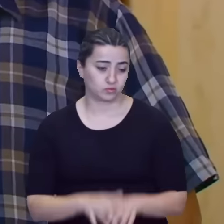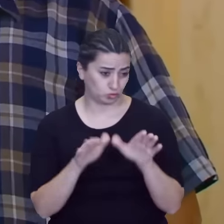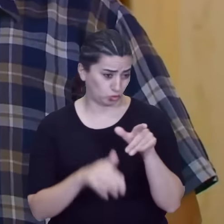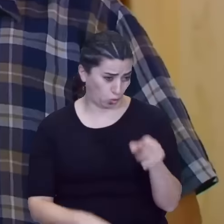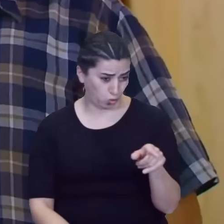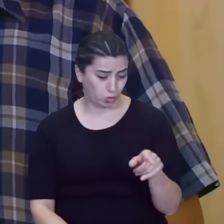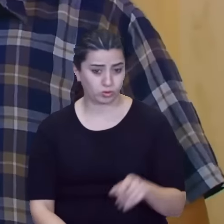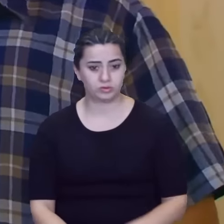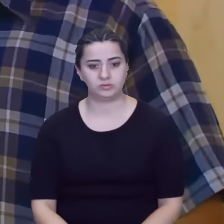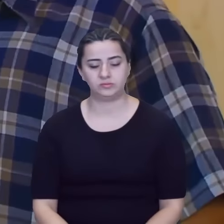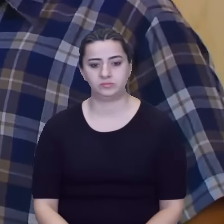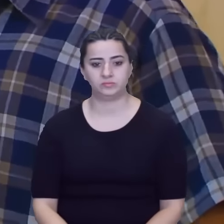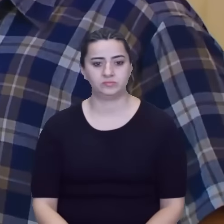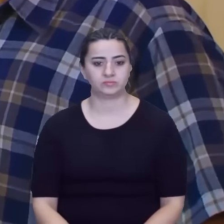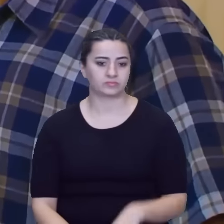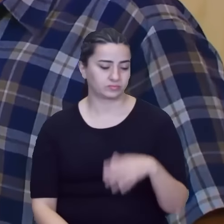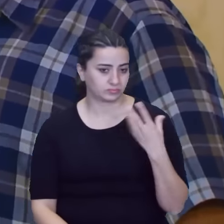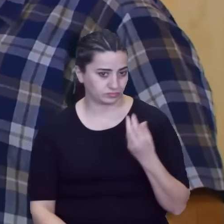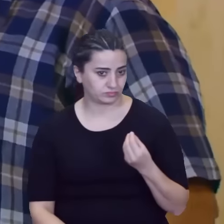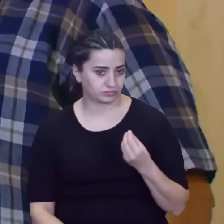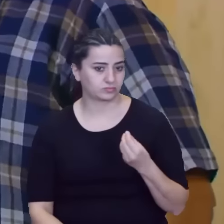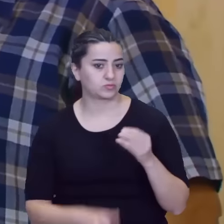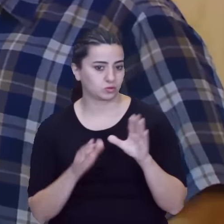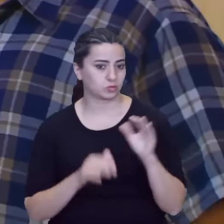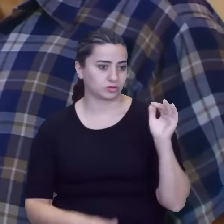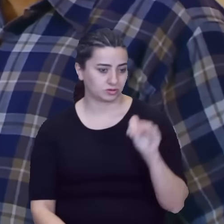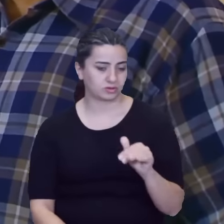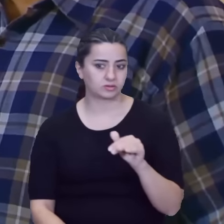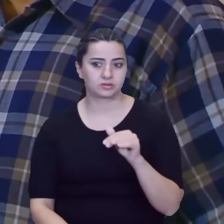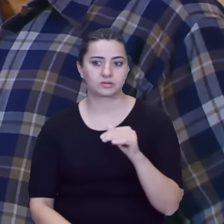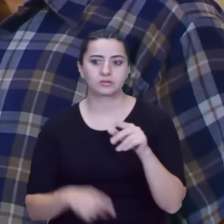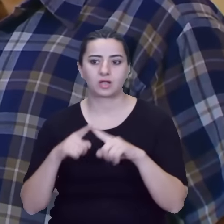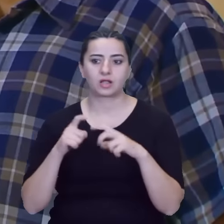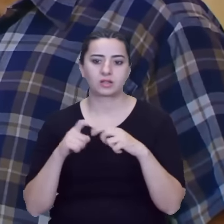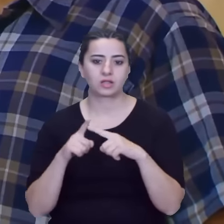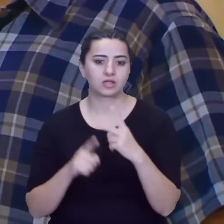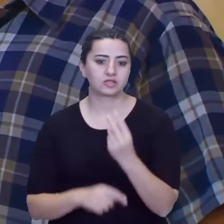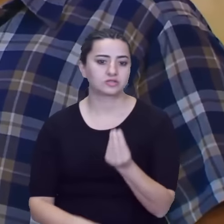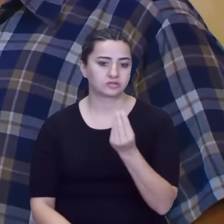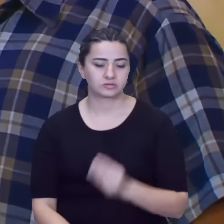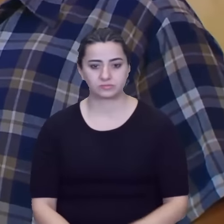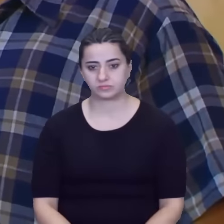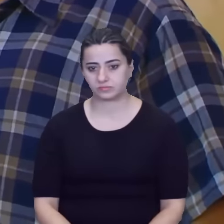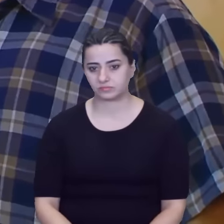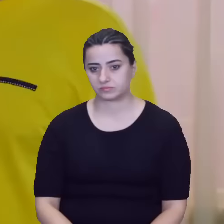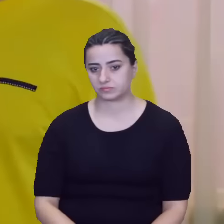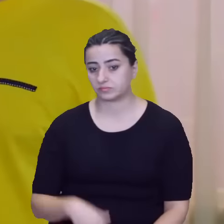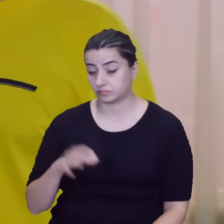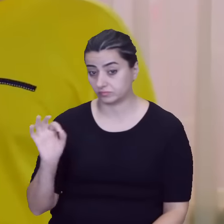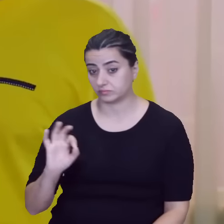Kuşun. Şimdi şöyle oldu, evet kuş geldi, kanal çekti vallahi Fehmi'cim. Evet.